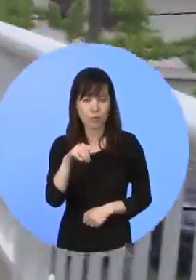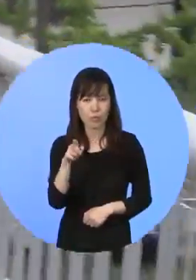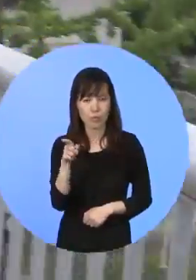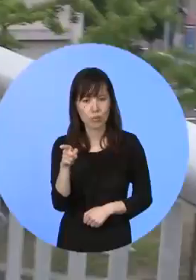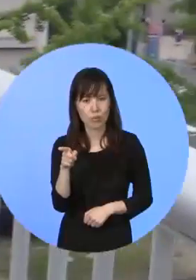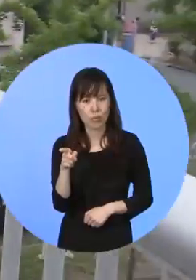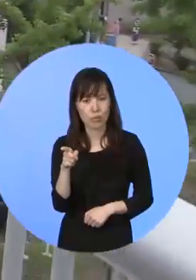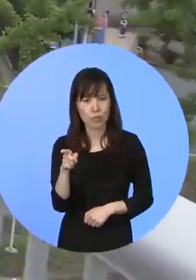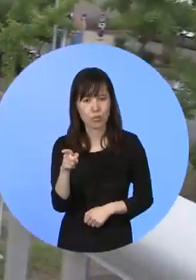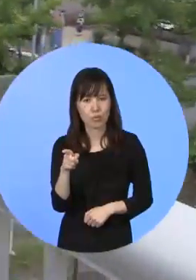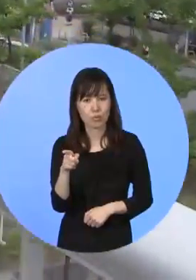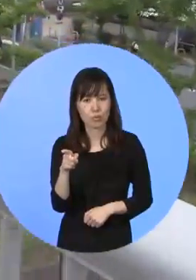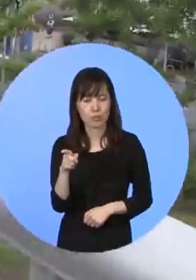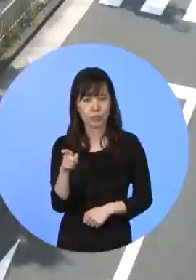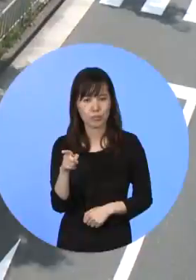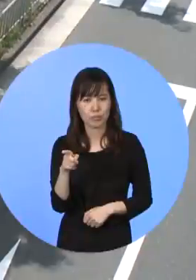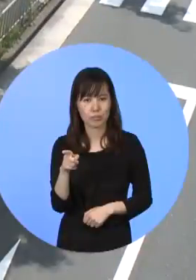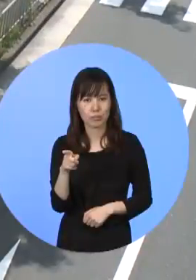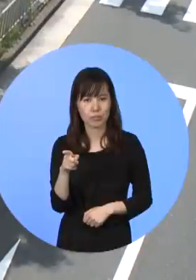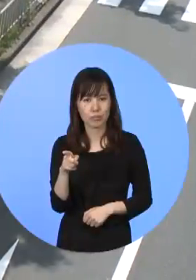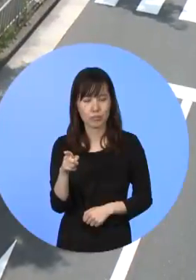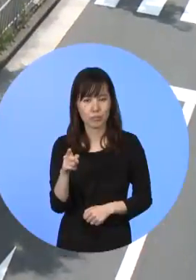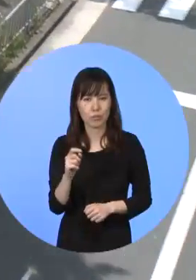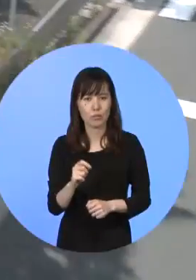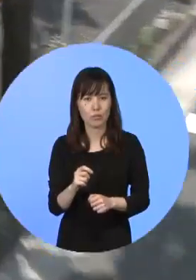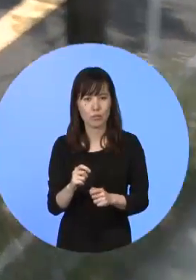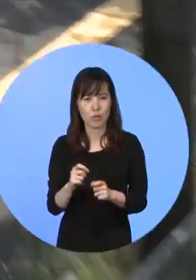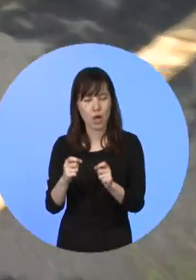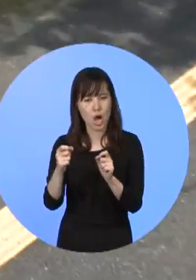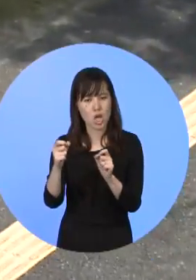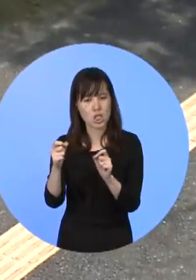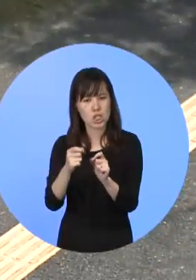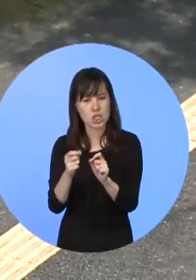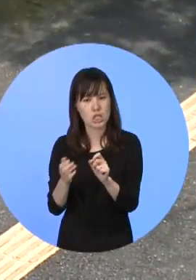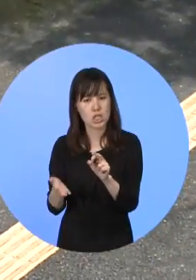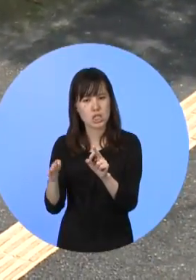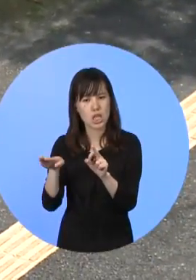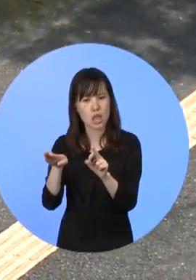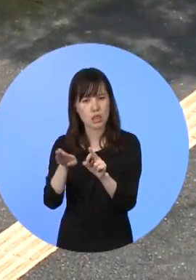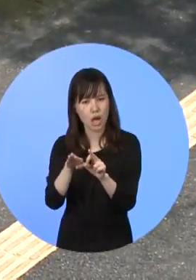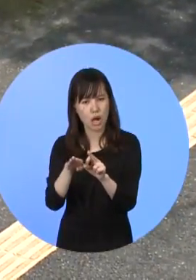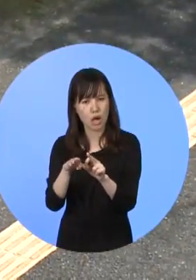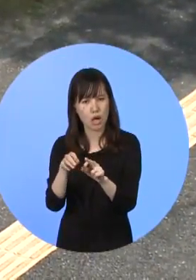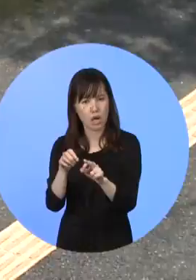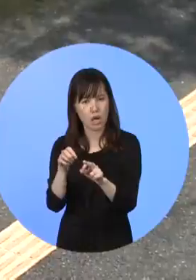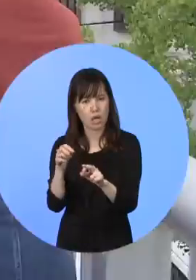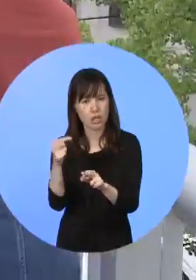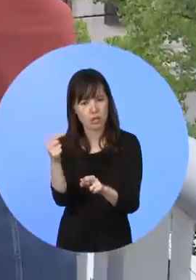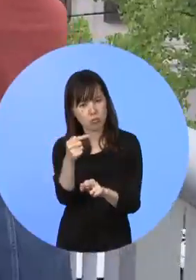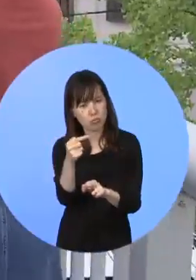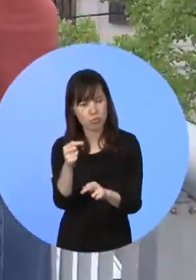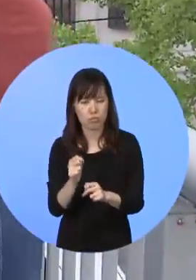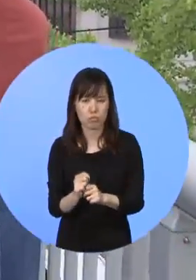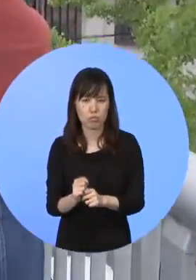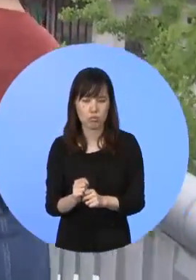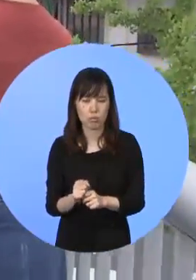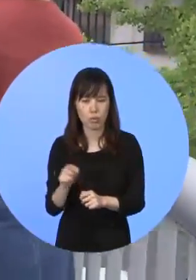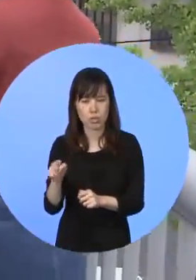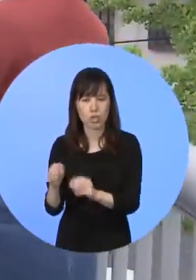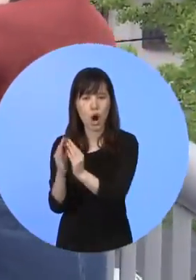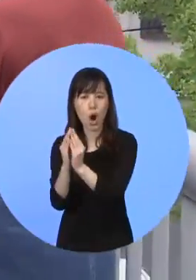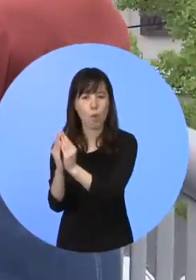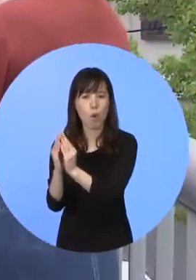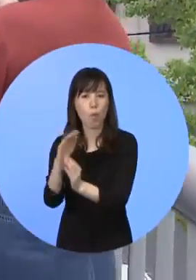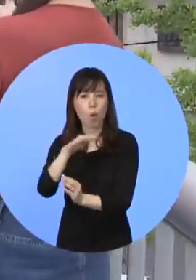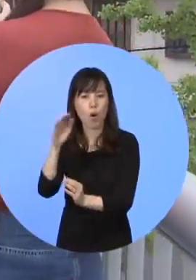ちょっと待ってください、あのあっちの矢印も近隣センターの矢印出てますけど、 こちらは桃山台